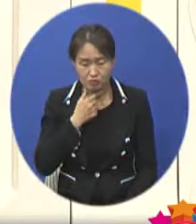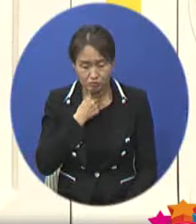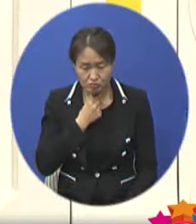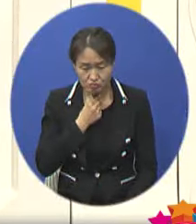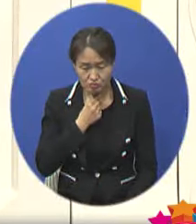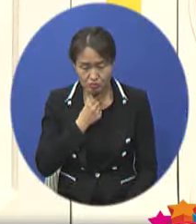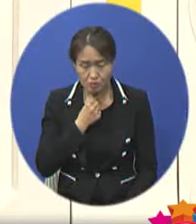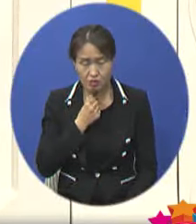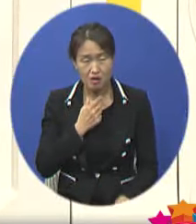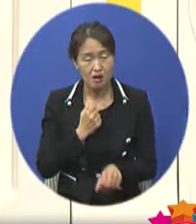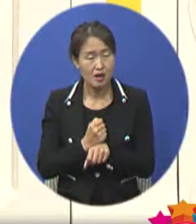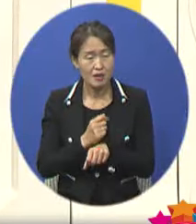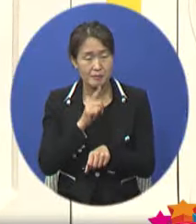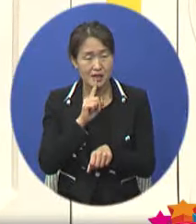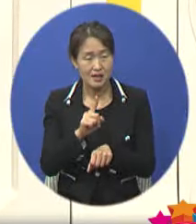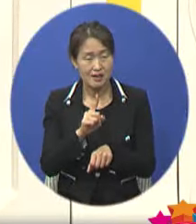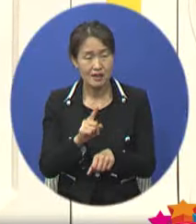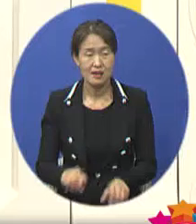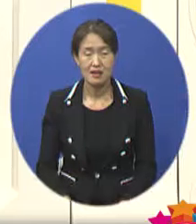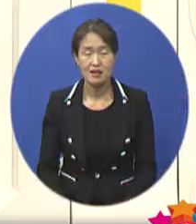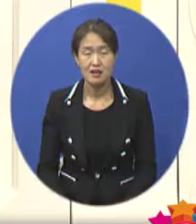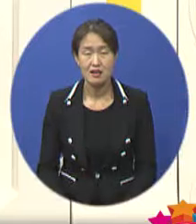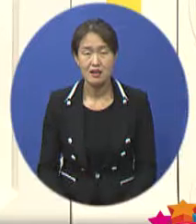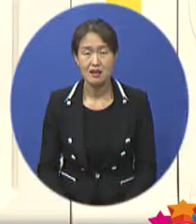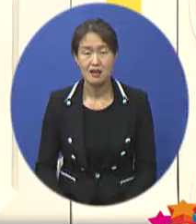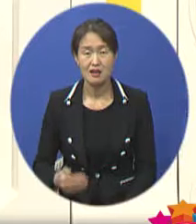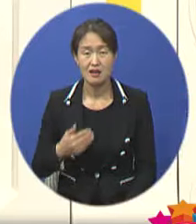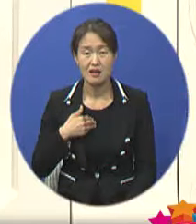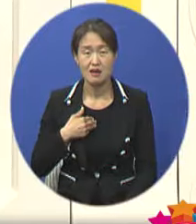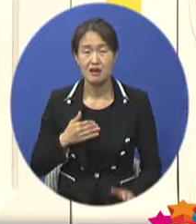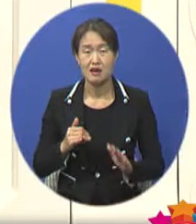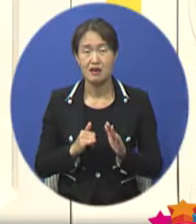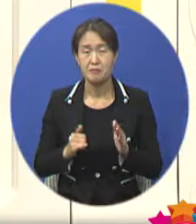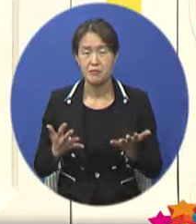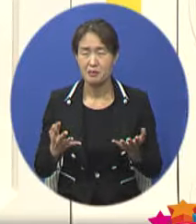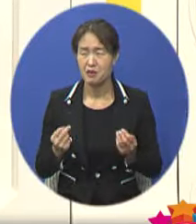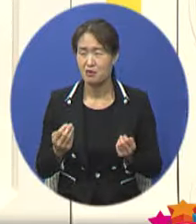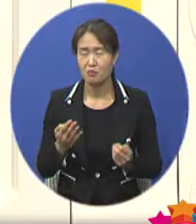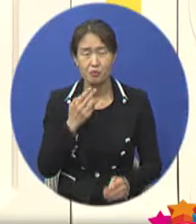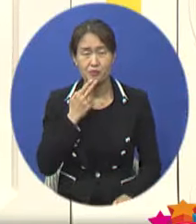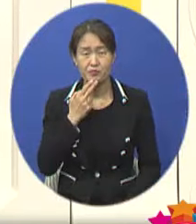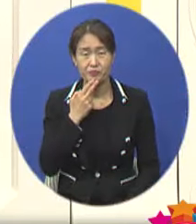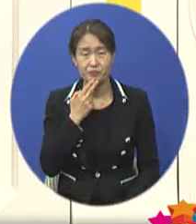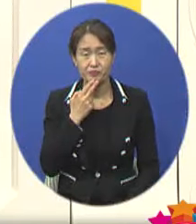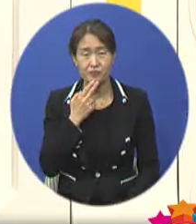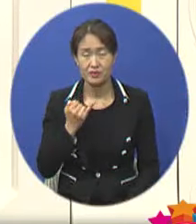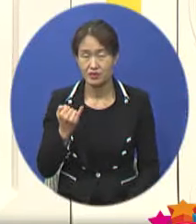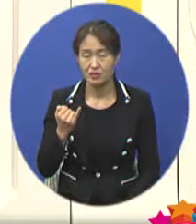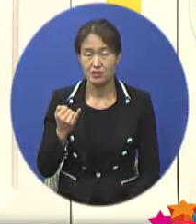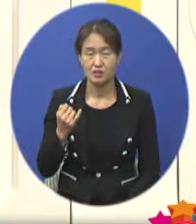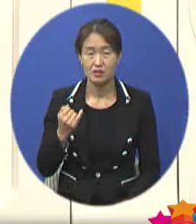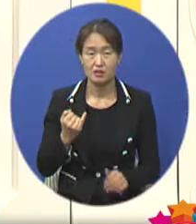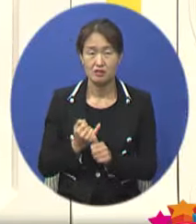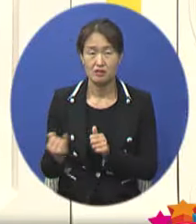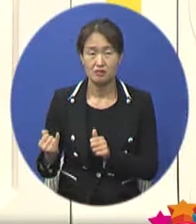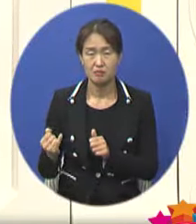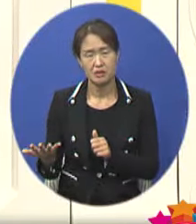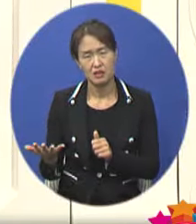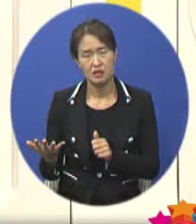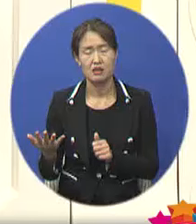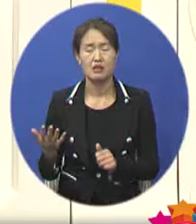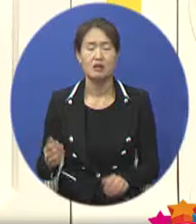할 말은 제가 지금 뭐 우리 식구가 많이 얹고 지금 저하고 우리 식구, 우리 안식구는 벌써 떠나고